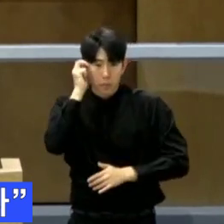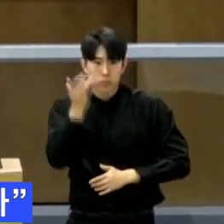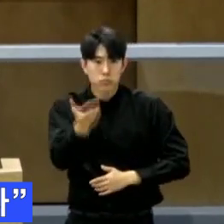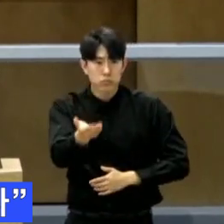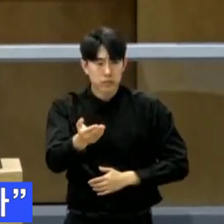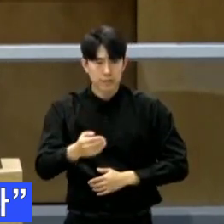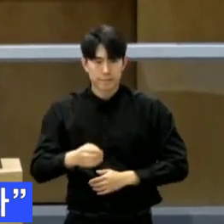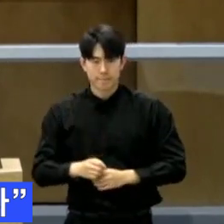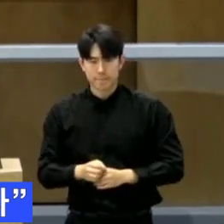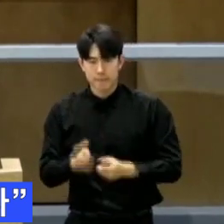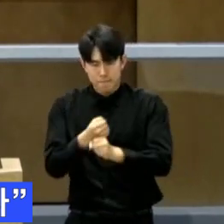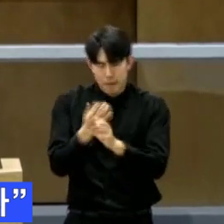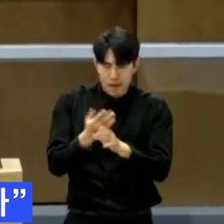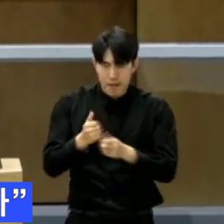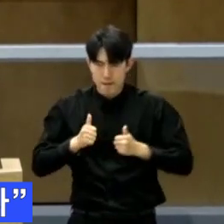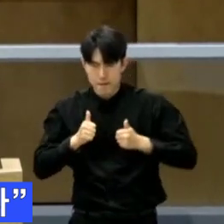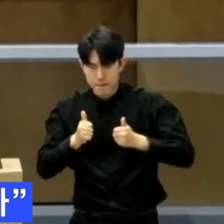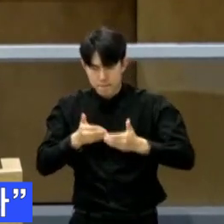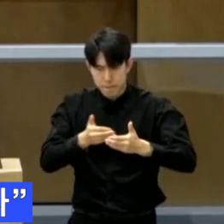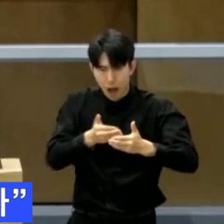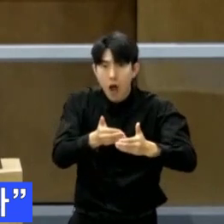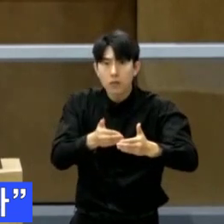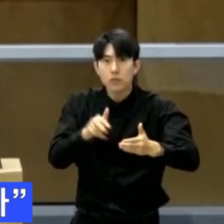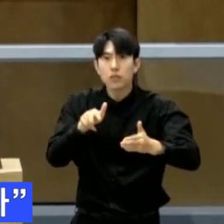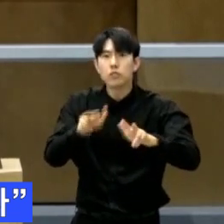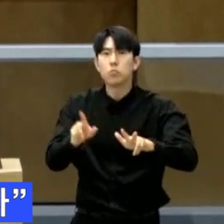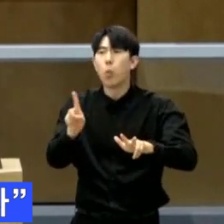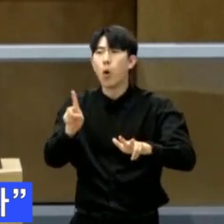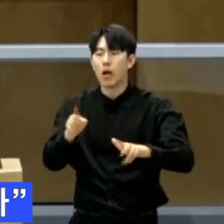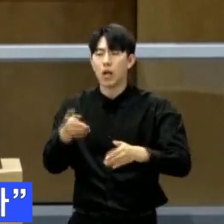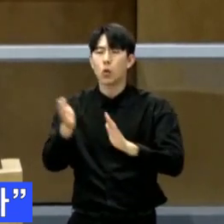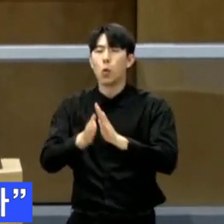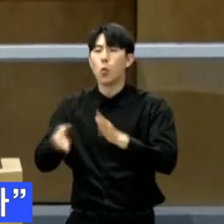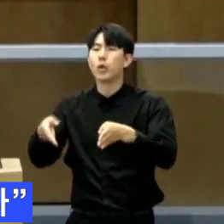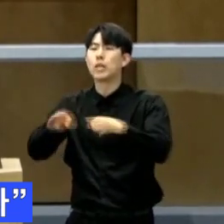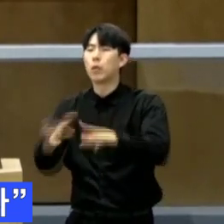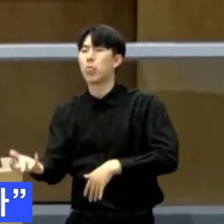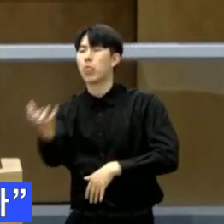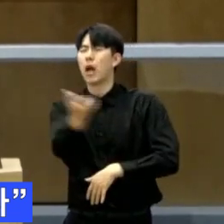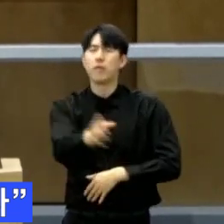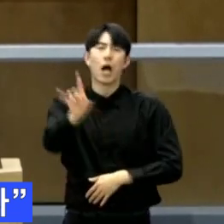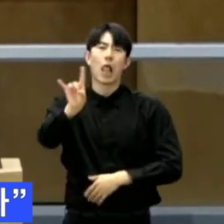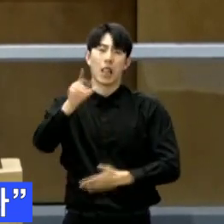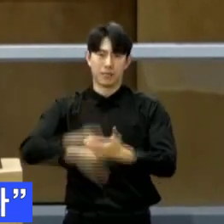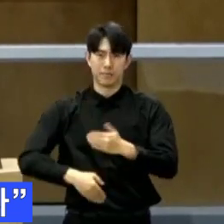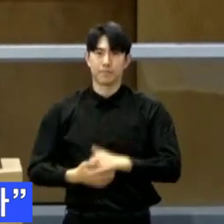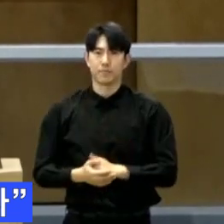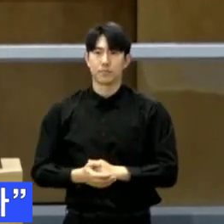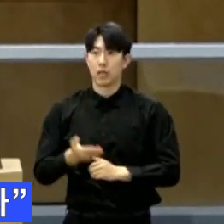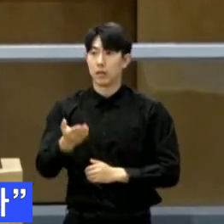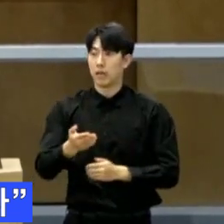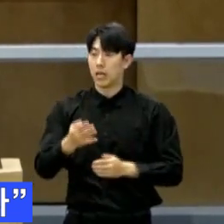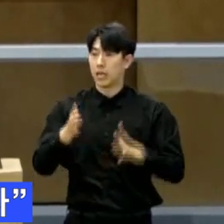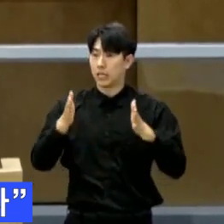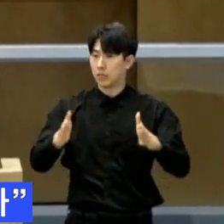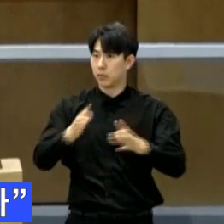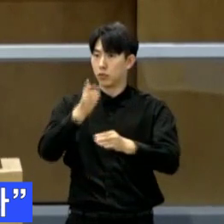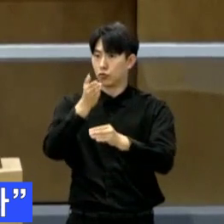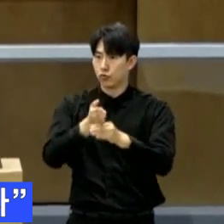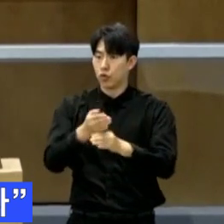지사님께서 의지를 가지고 할수 있는 사업은 이제 공공기관 이전밖에는 없습니다. 지사님 임기 중 경기도 공공기관